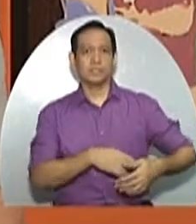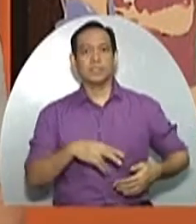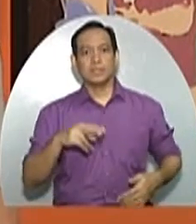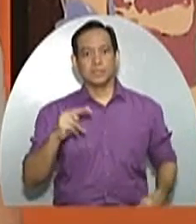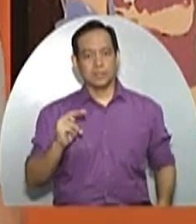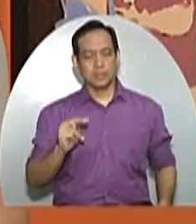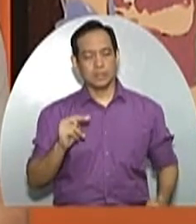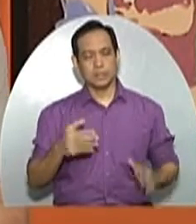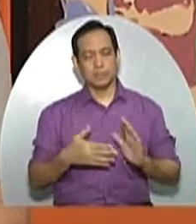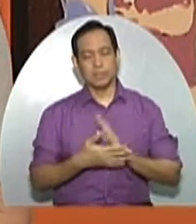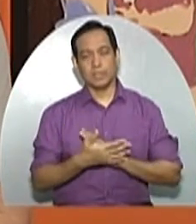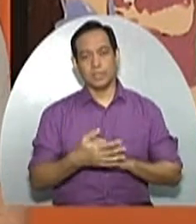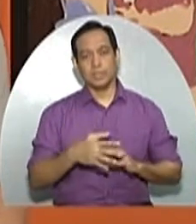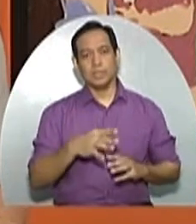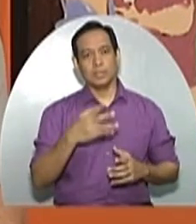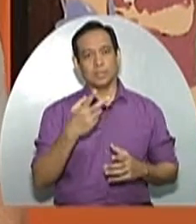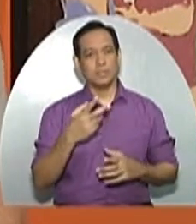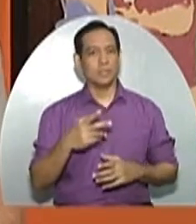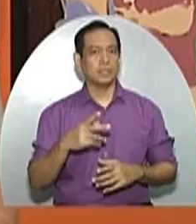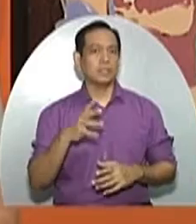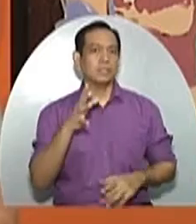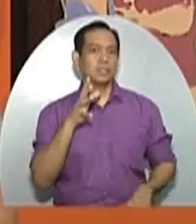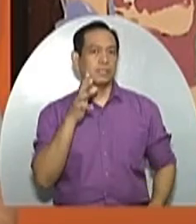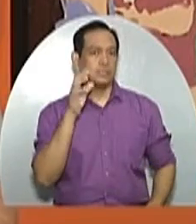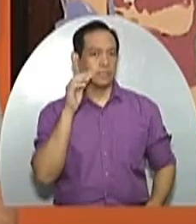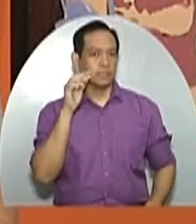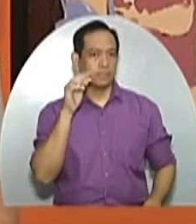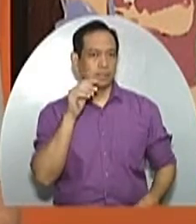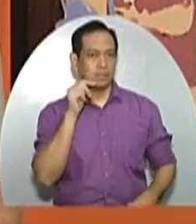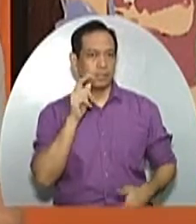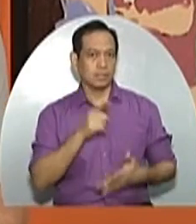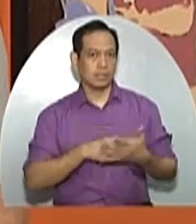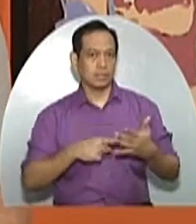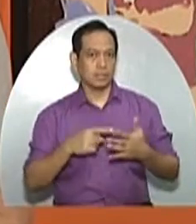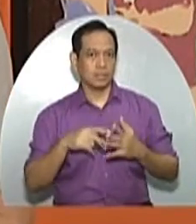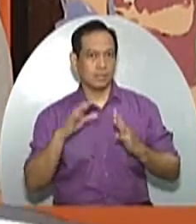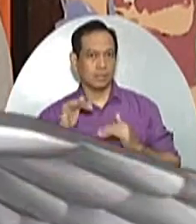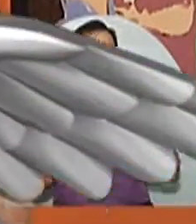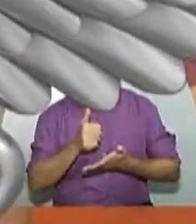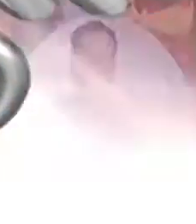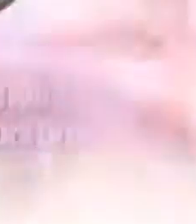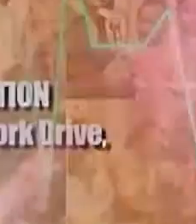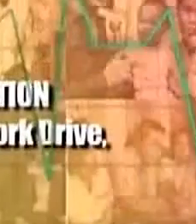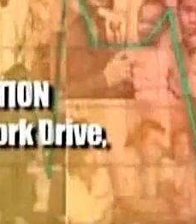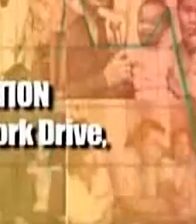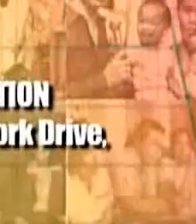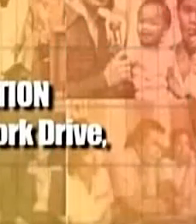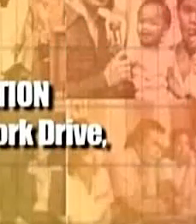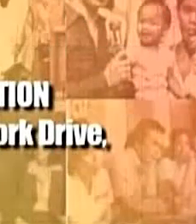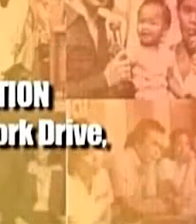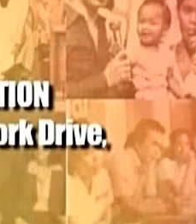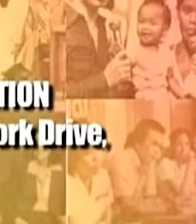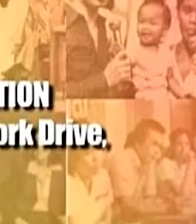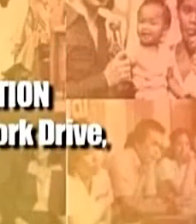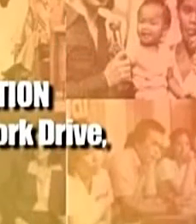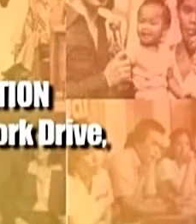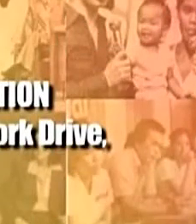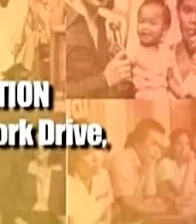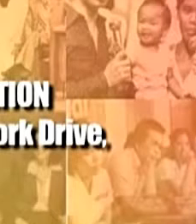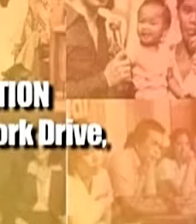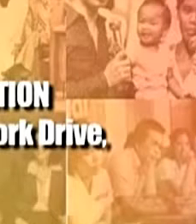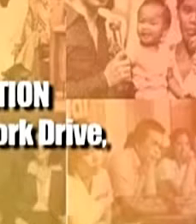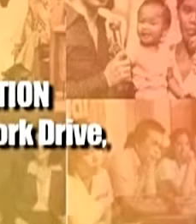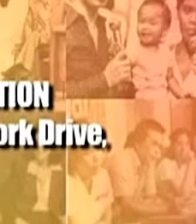ang hiling ngayon ng mag-ina. Sana ay matulungan natin si Ramon. Ang Kapwa Kumalko Foundation